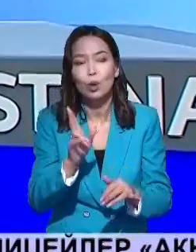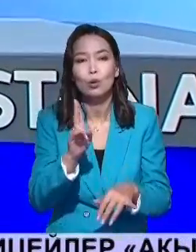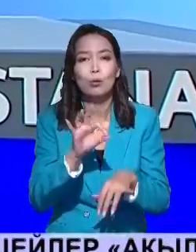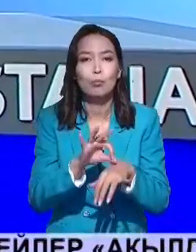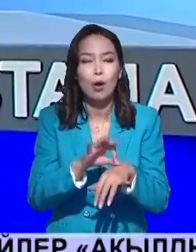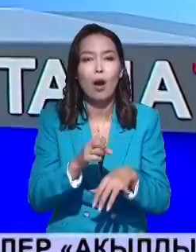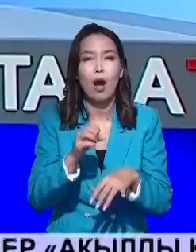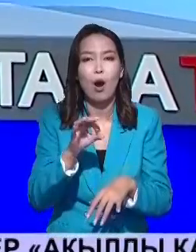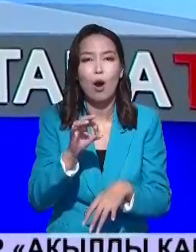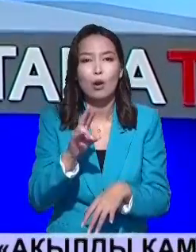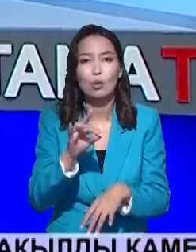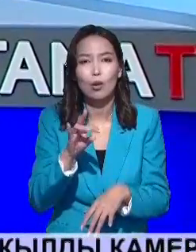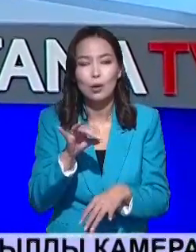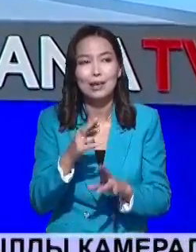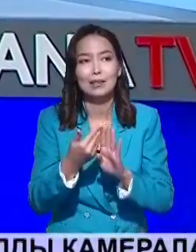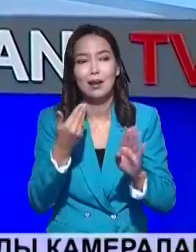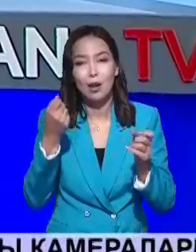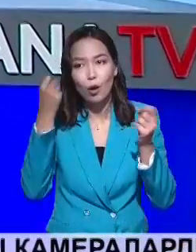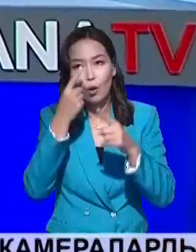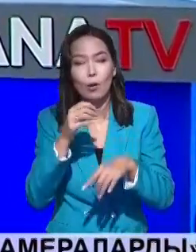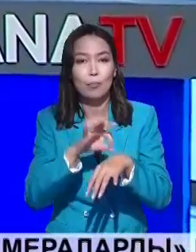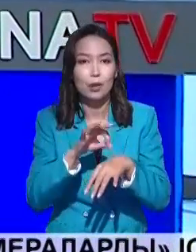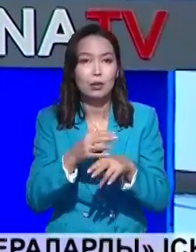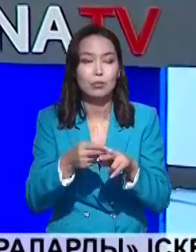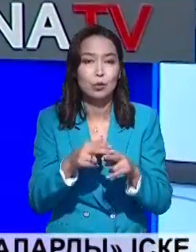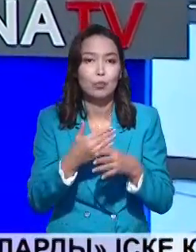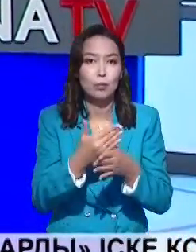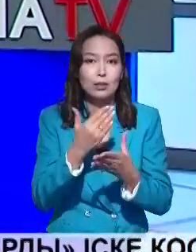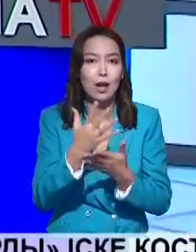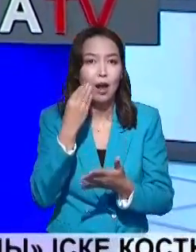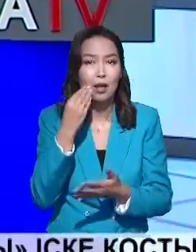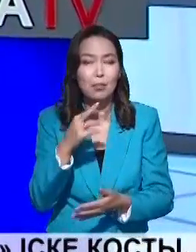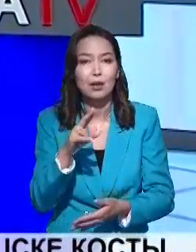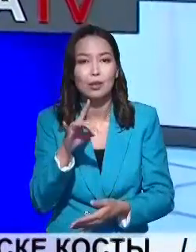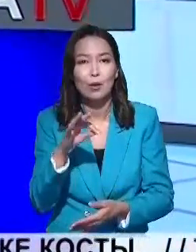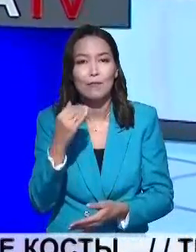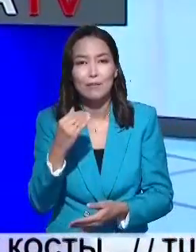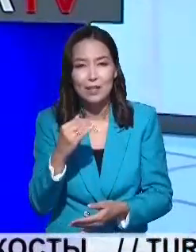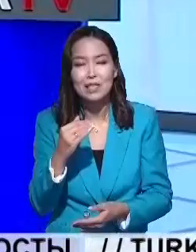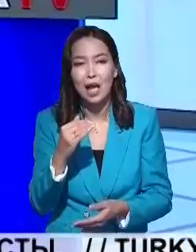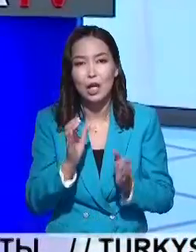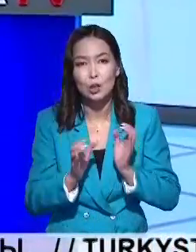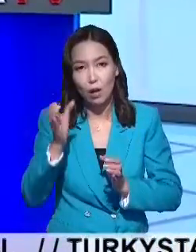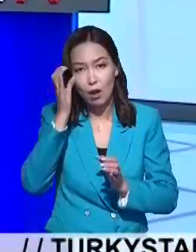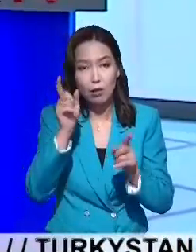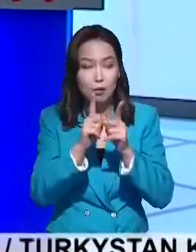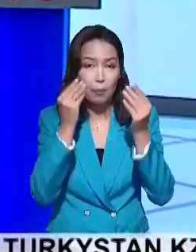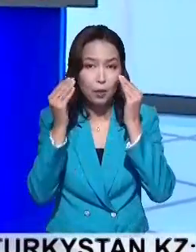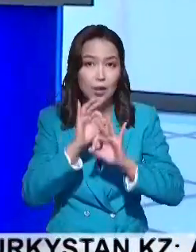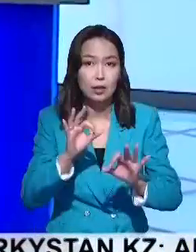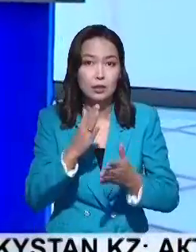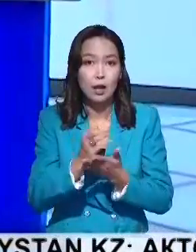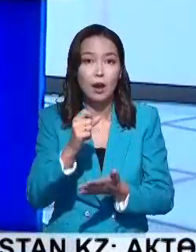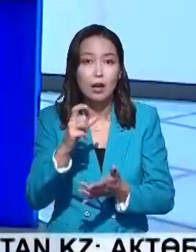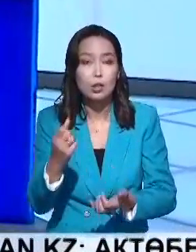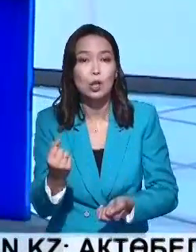және анықтауға да көмектесет. Алматыдағы ядролық физика институтының ғалымдары осындай пікір білдірді. Олар АЭС салуда